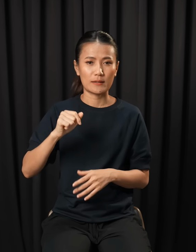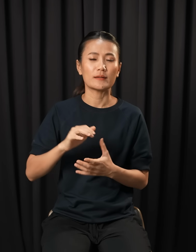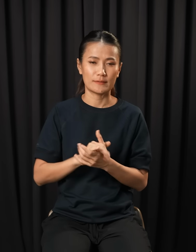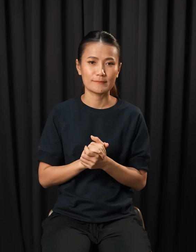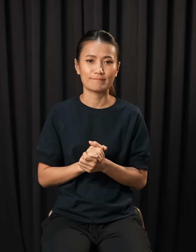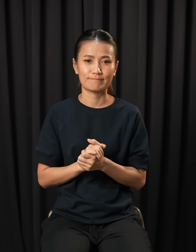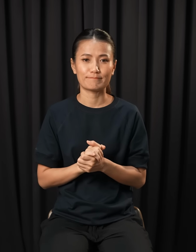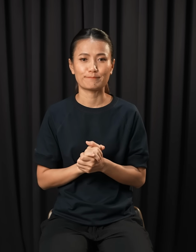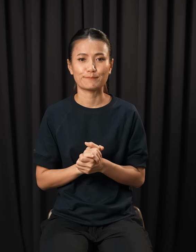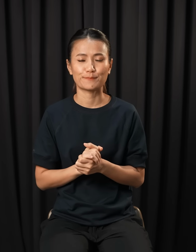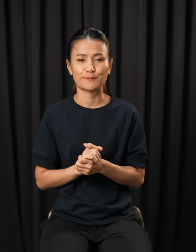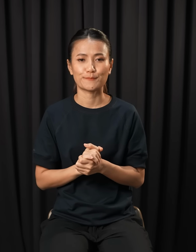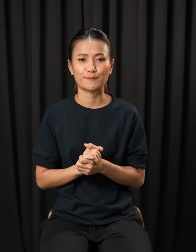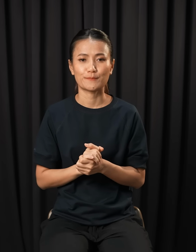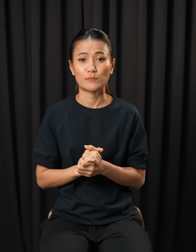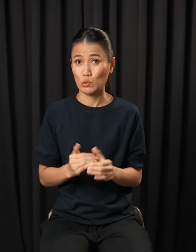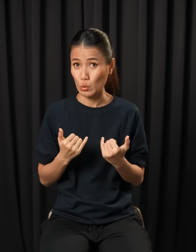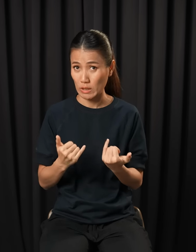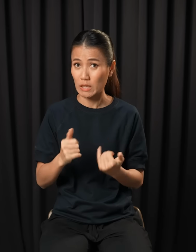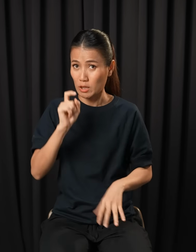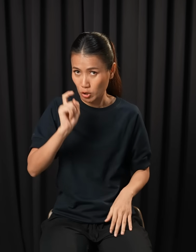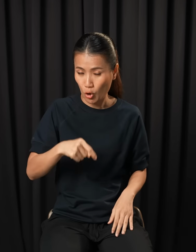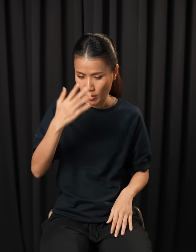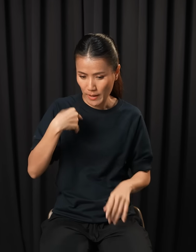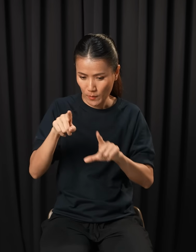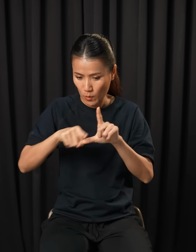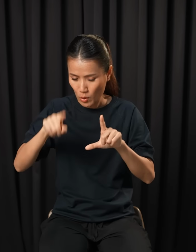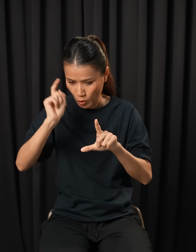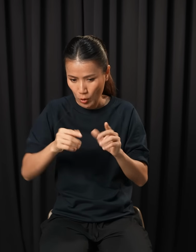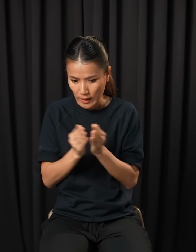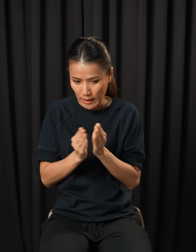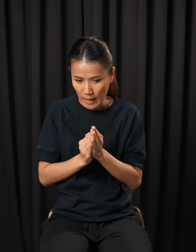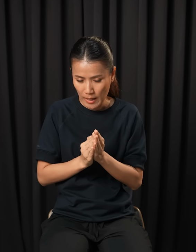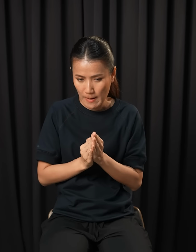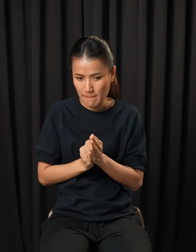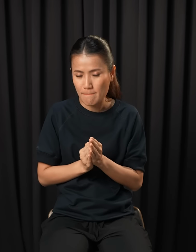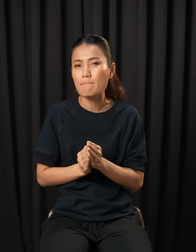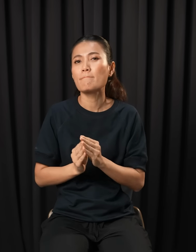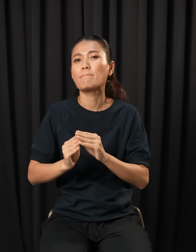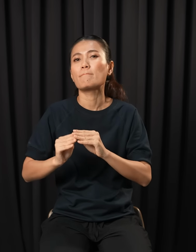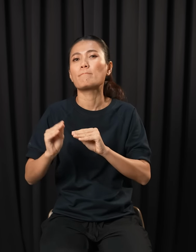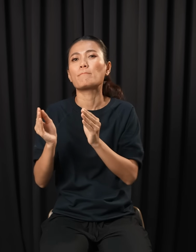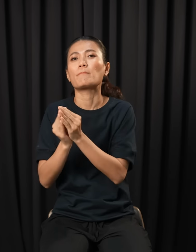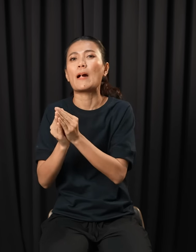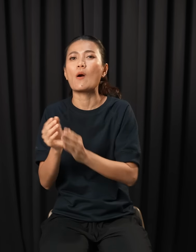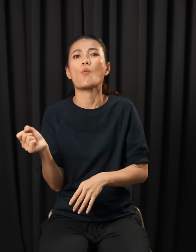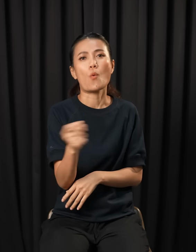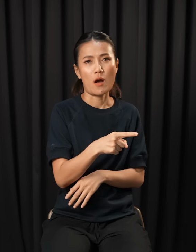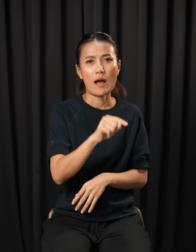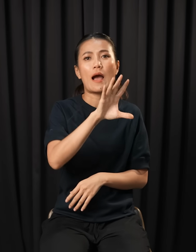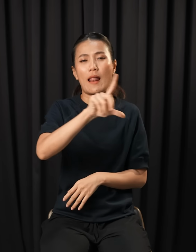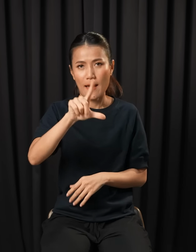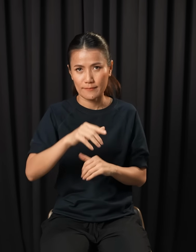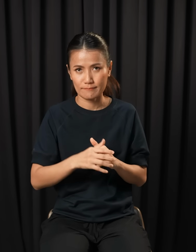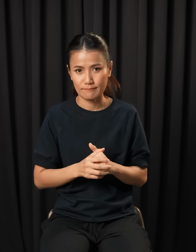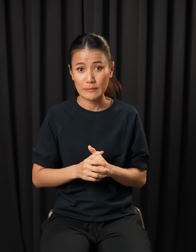เอาปัจจัยไทยรักษาชาติออกเนี่ยอยู่5ล้าน โอเค โทษเนี่ยอยู่5ล้าน โอเค ครับซึ่งเราเชื่อว่าคราวนี้เนี่ยเราต้องได้ทำให้ได้มากกว่า